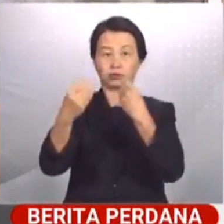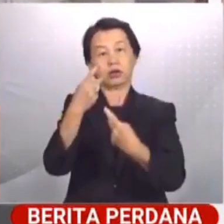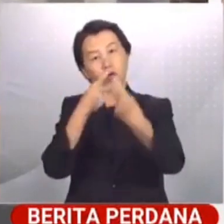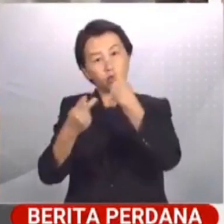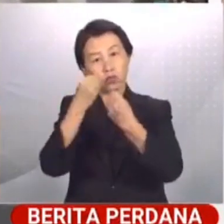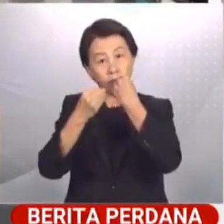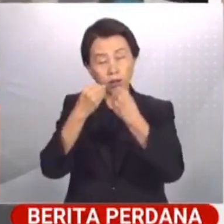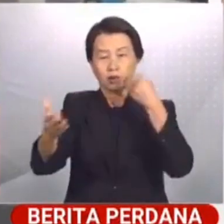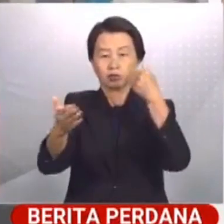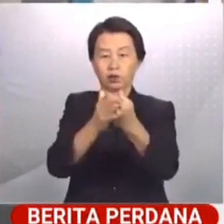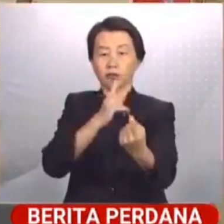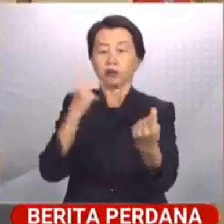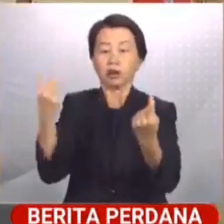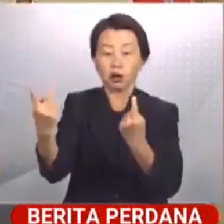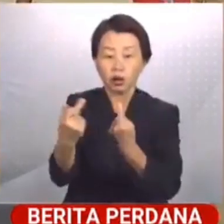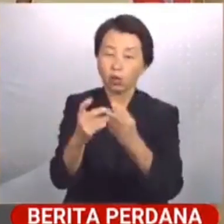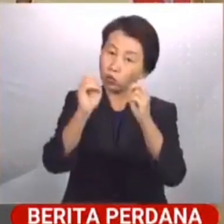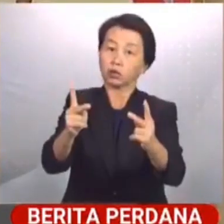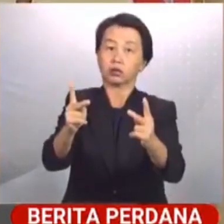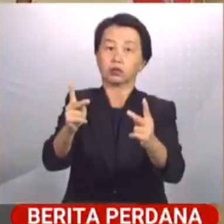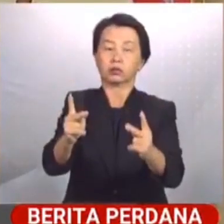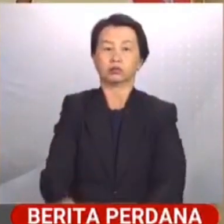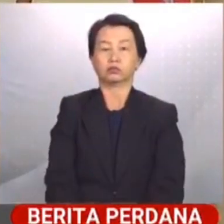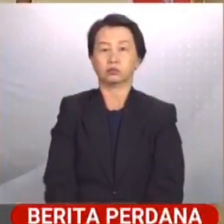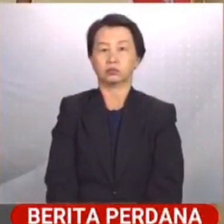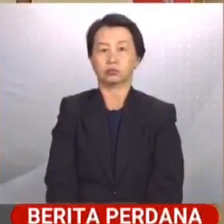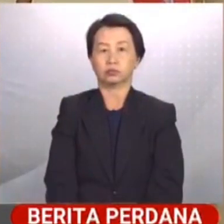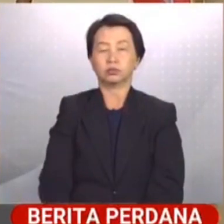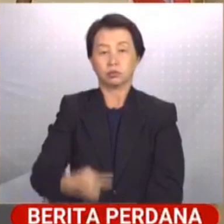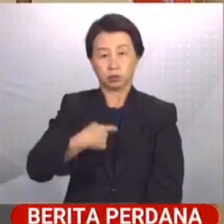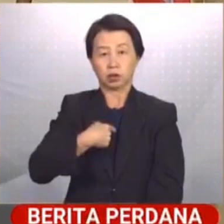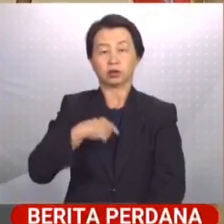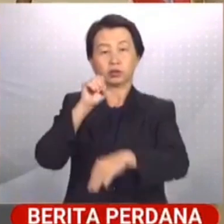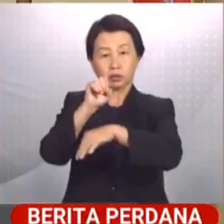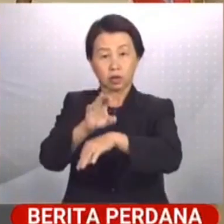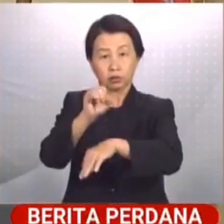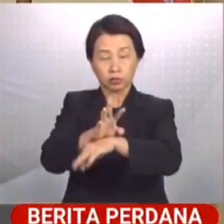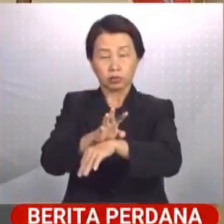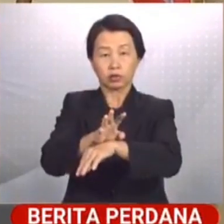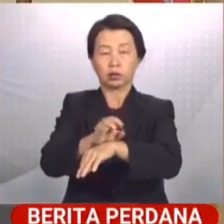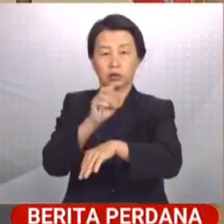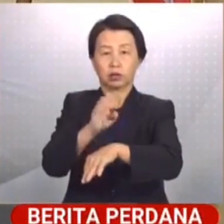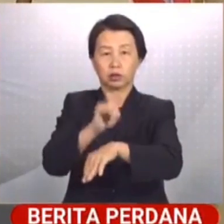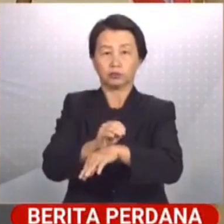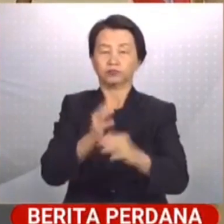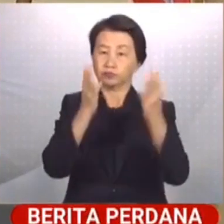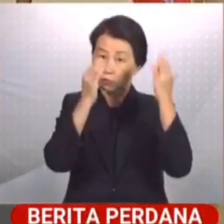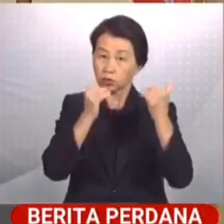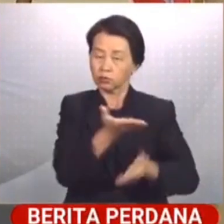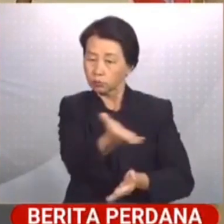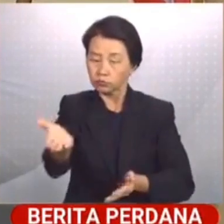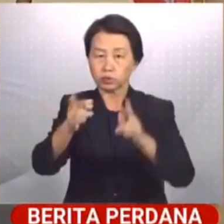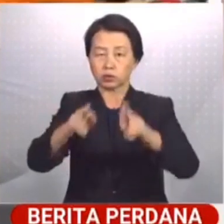sehingga keadaan berlangsung pulih Hai sauna sih akan juga agar rakyat